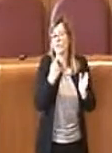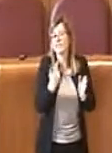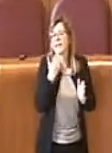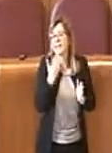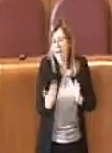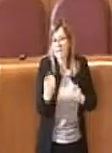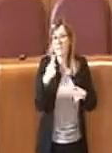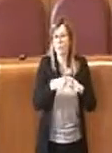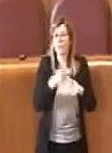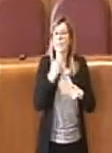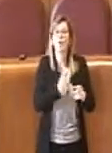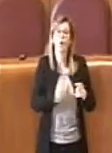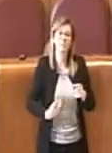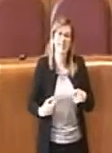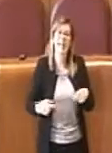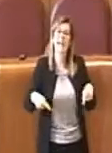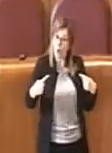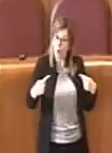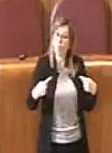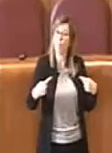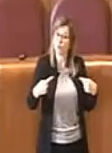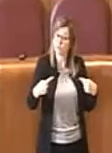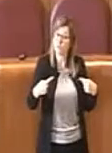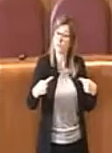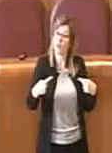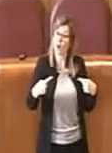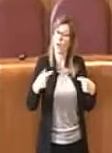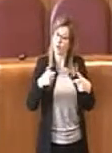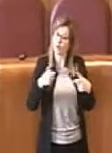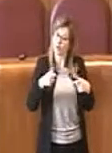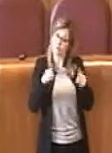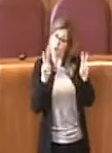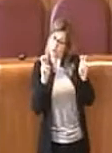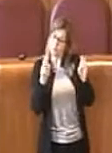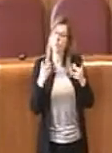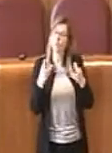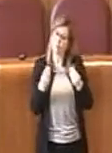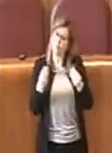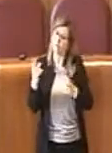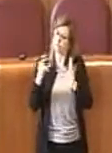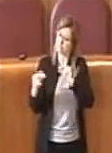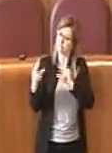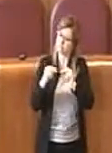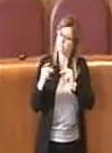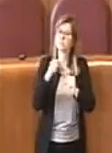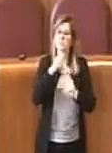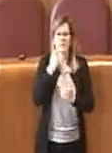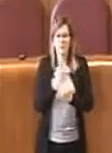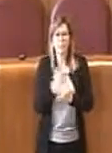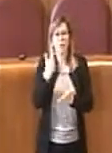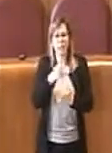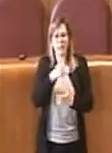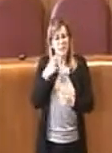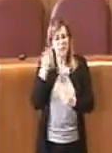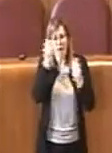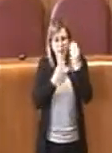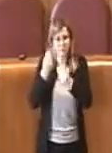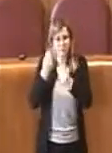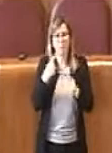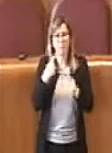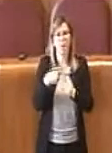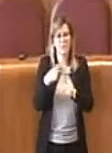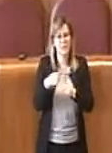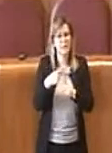posizione perché sul tema sono stati costruttivi della maggioranza hanno fatto delle proposte alternative anche in commissione ma che poi si sono